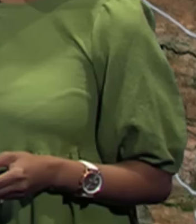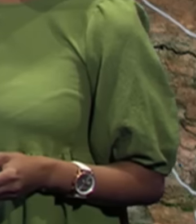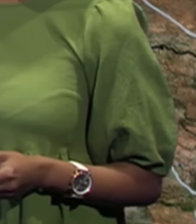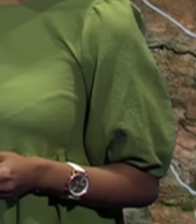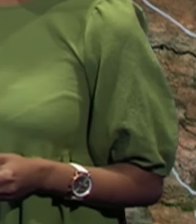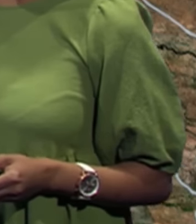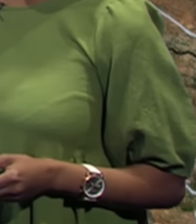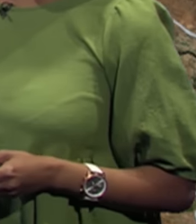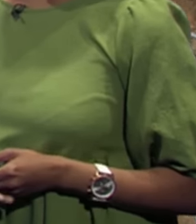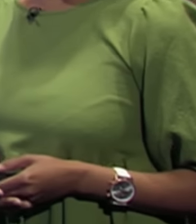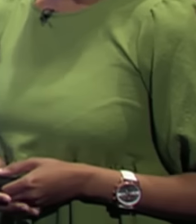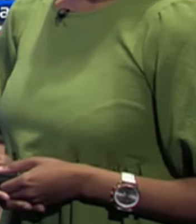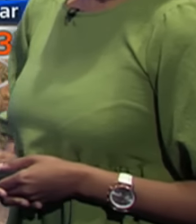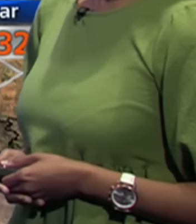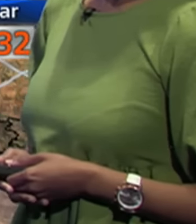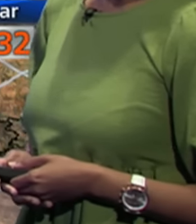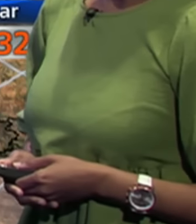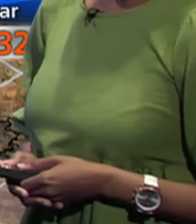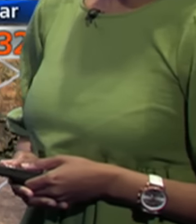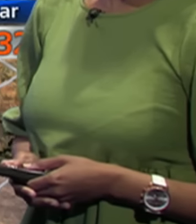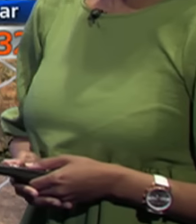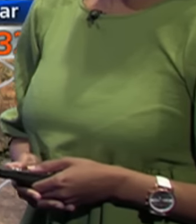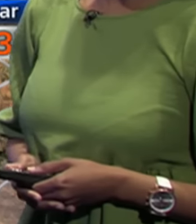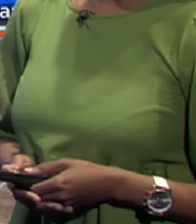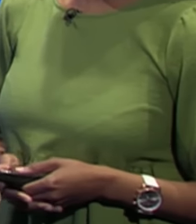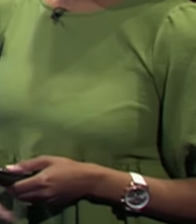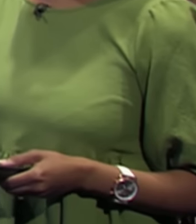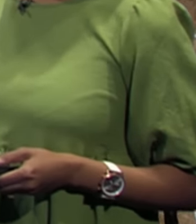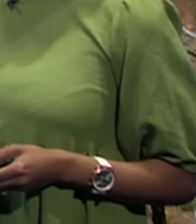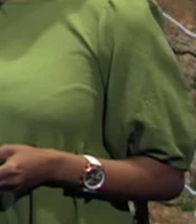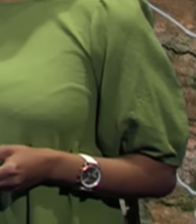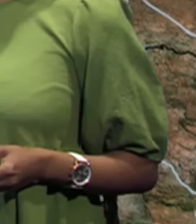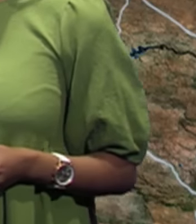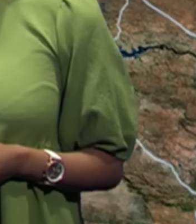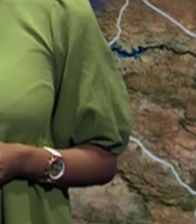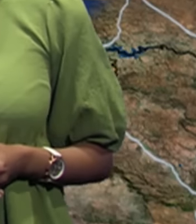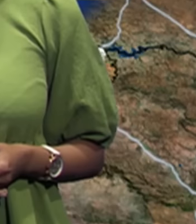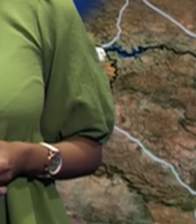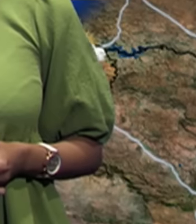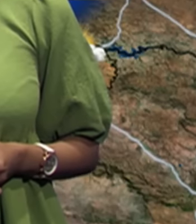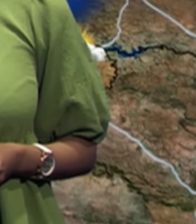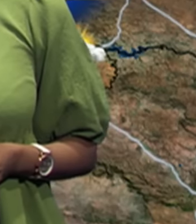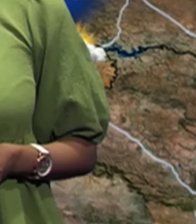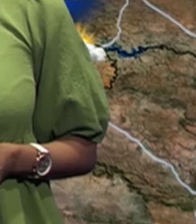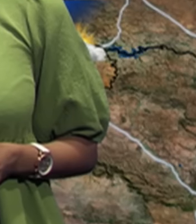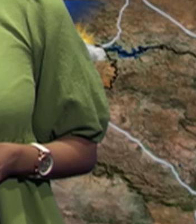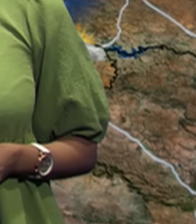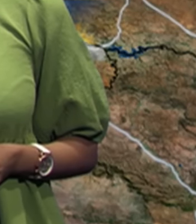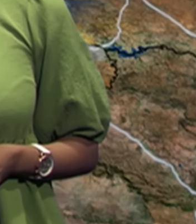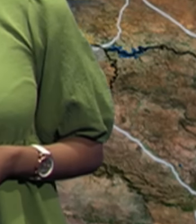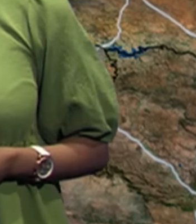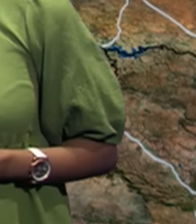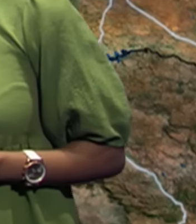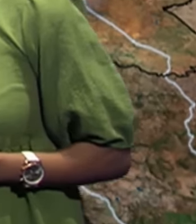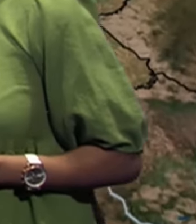gone go nna tsididi mo moso ka digata di le 9 go a go di le 29 Sutherland e tla nna tsididi ka grata e le 1 go a go di